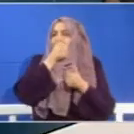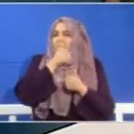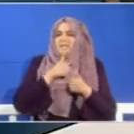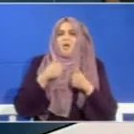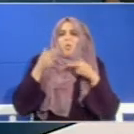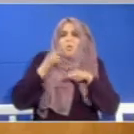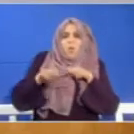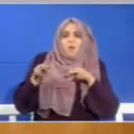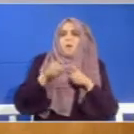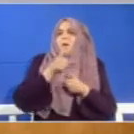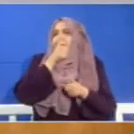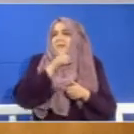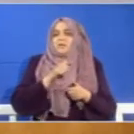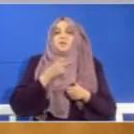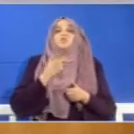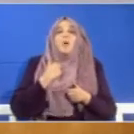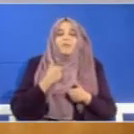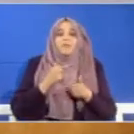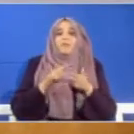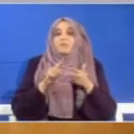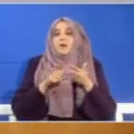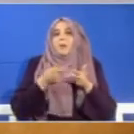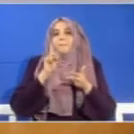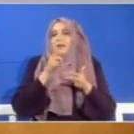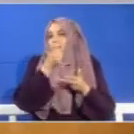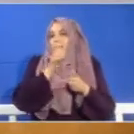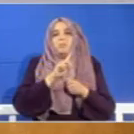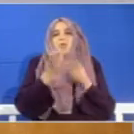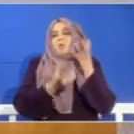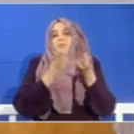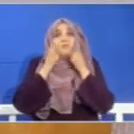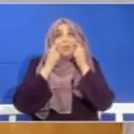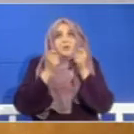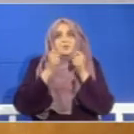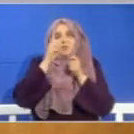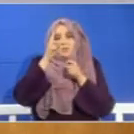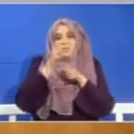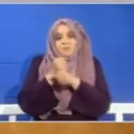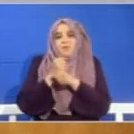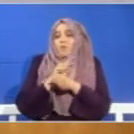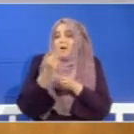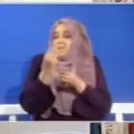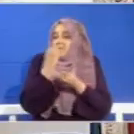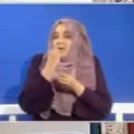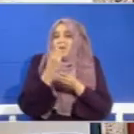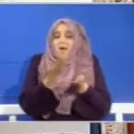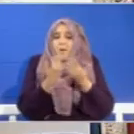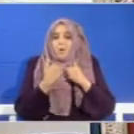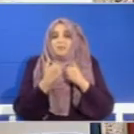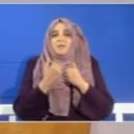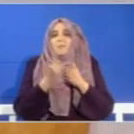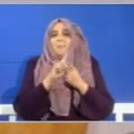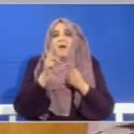العري، نصبر على العطش، نصبر كذا، ولكن لا نصبر على النار. الله، اتق الله فينا فلا تطعمنا ولا تكسونا إلا الحلال.